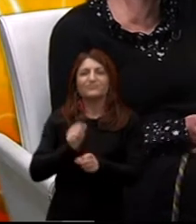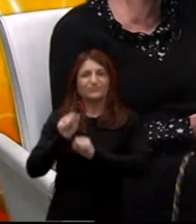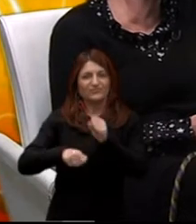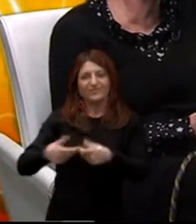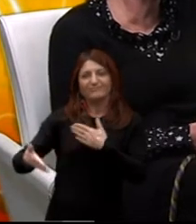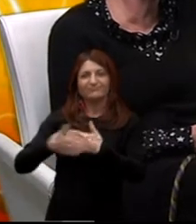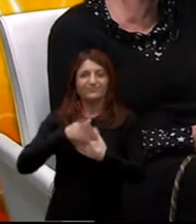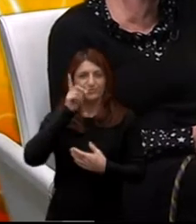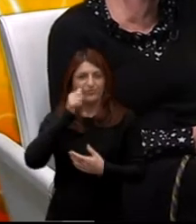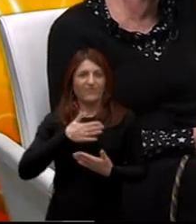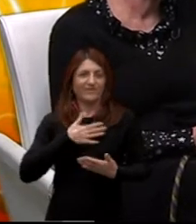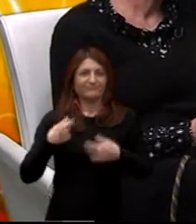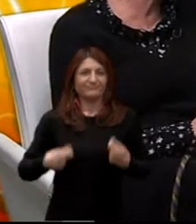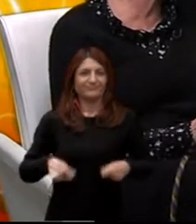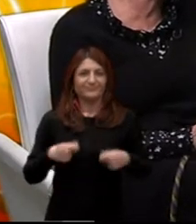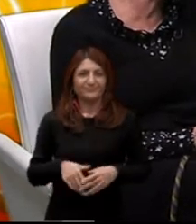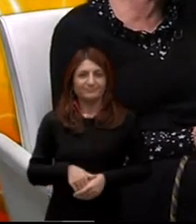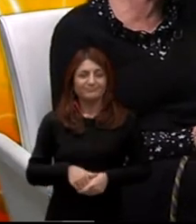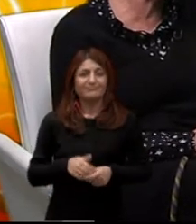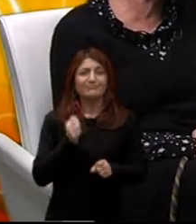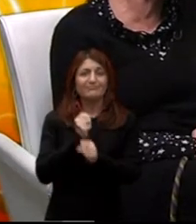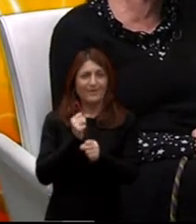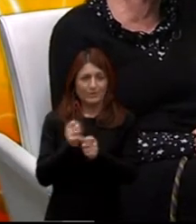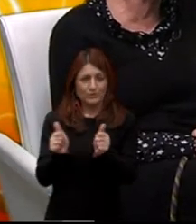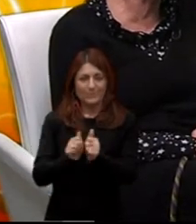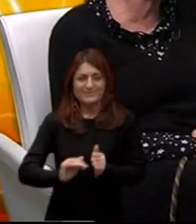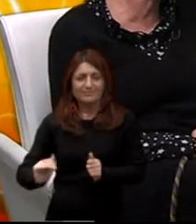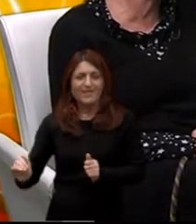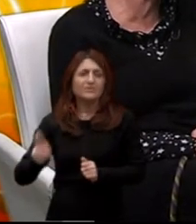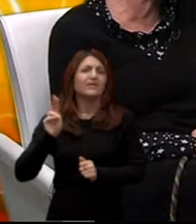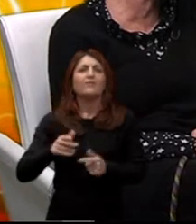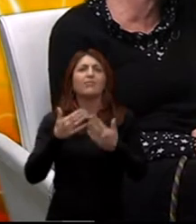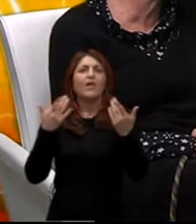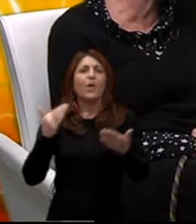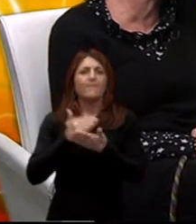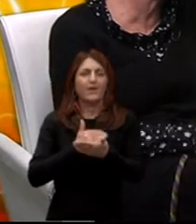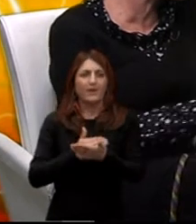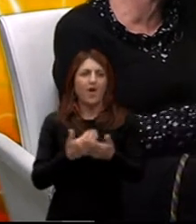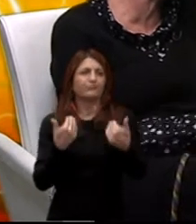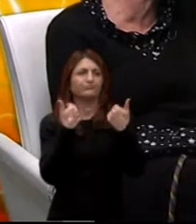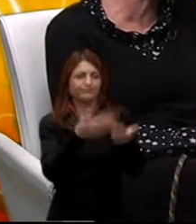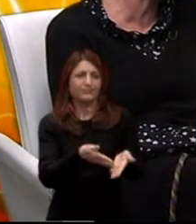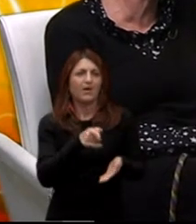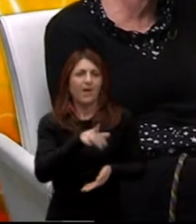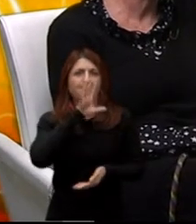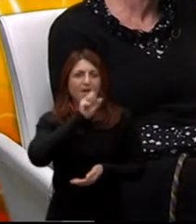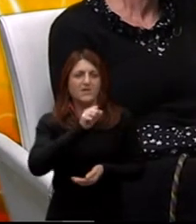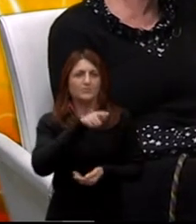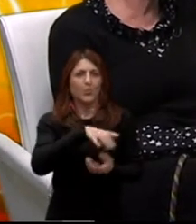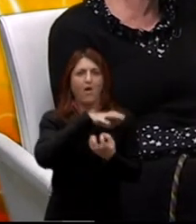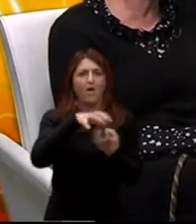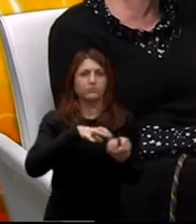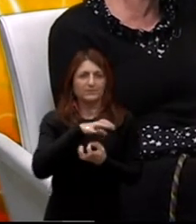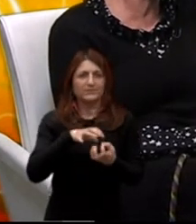Dakle, vi recimo u radu sa djecom, mi imamo nekoliko programa. Znači, imamo dodjelu psa u obitelj, što smo sad spomenuli.